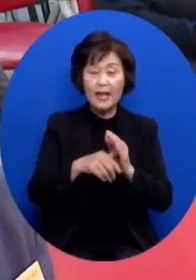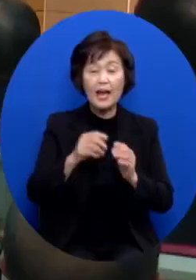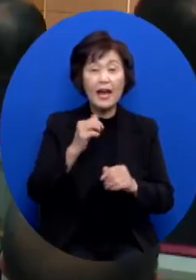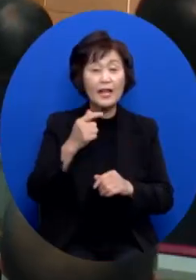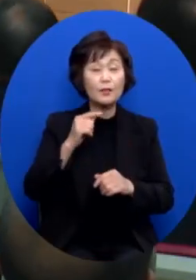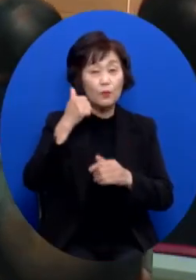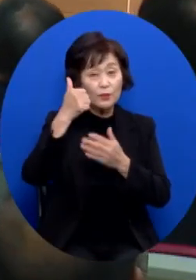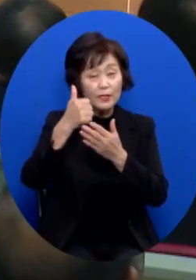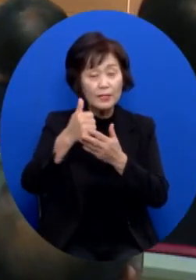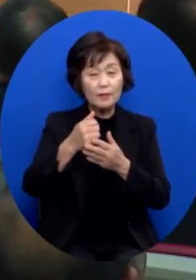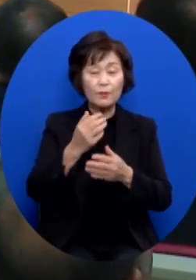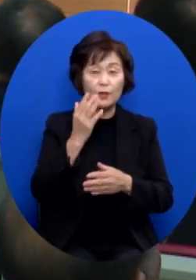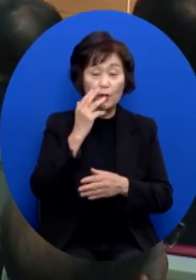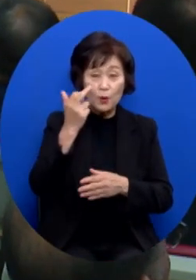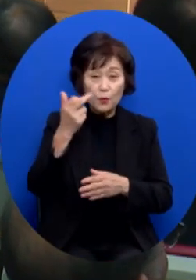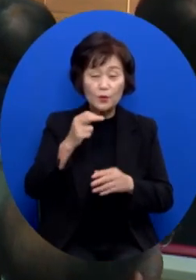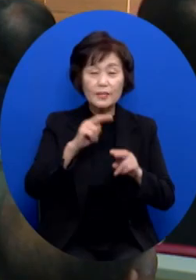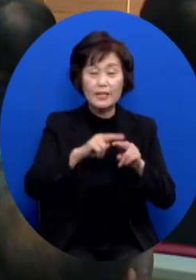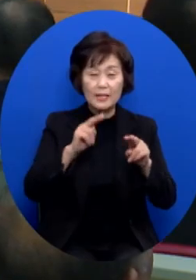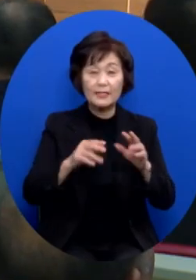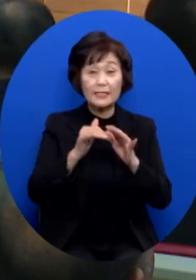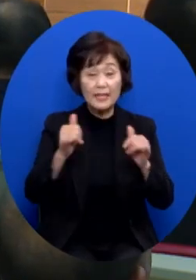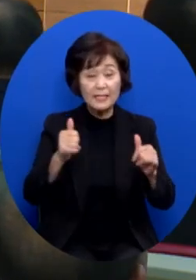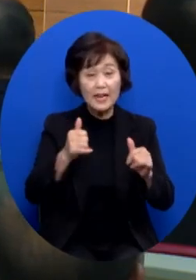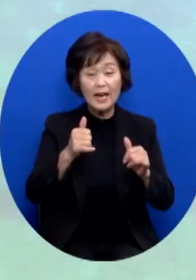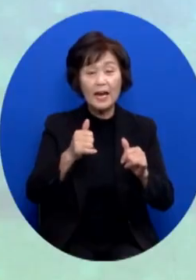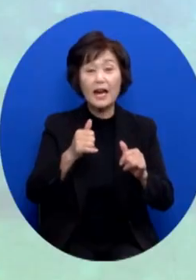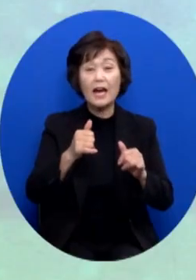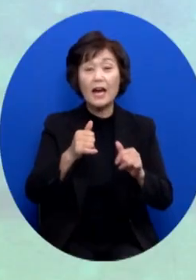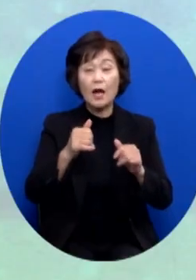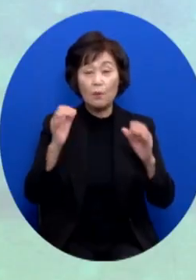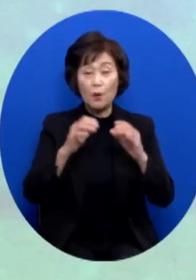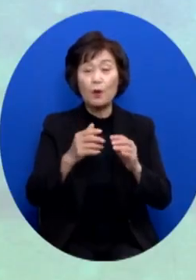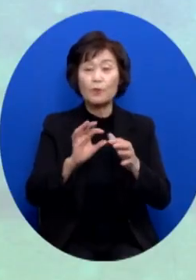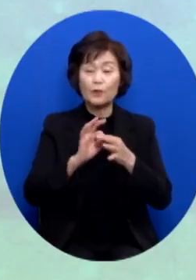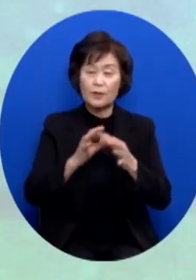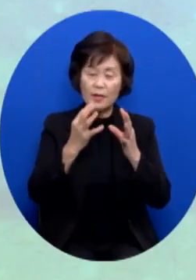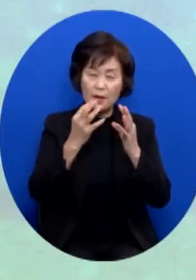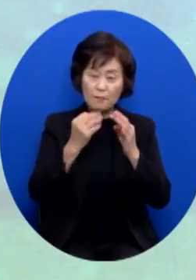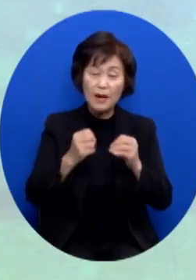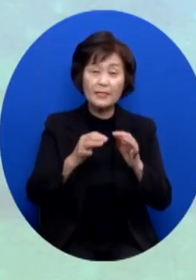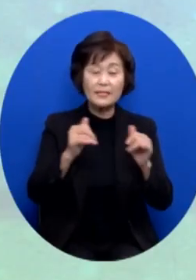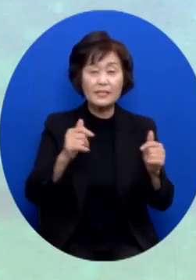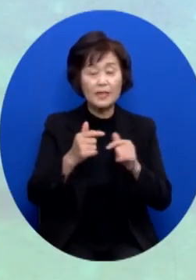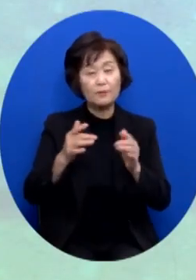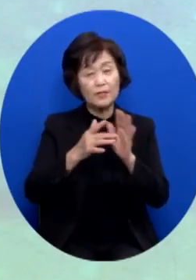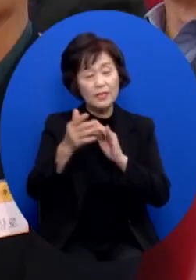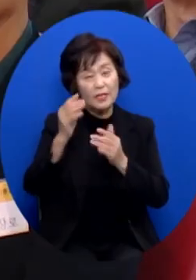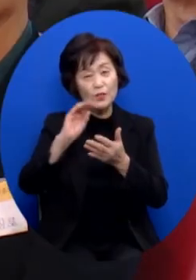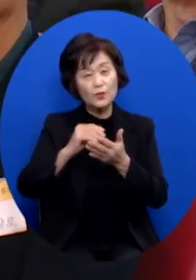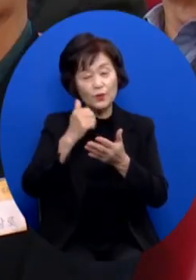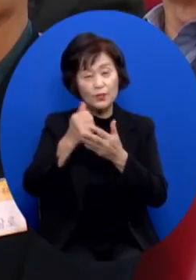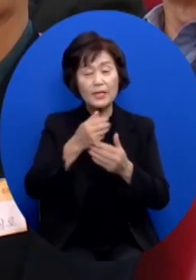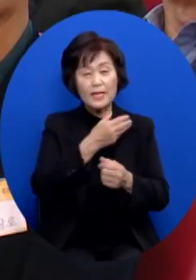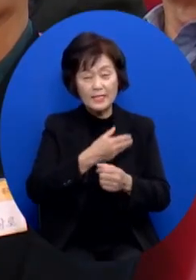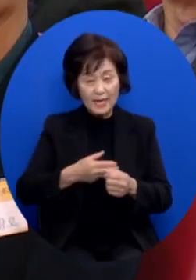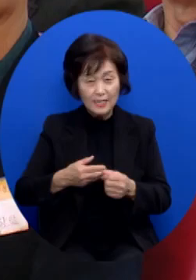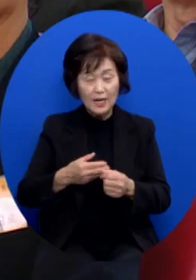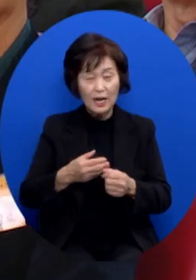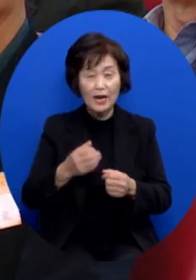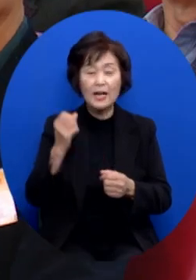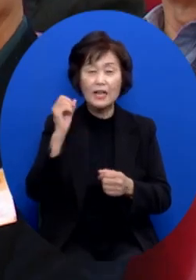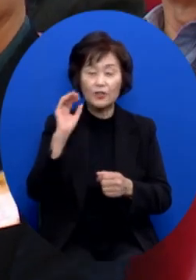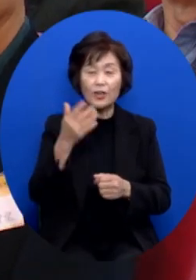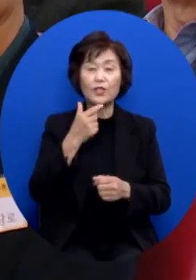목사는 울산 은퇴자 기독 연합회를 통해 수많은 영혼들이 예수 그리스도의 제자로 거듭나게 되길 축복한다 회원 모두